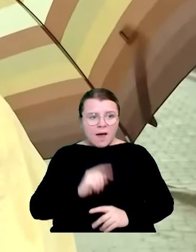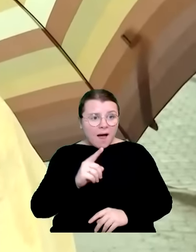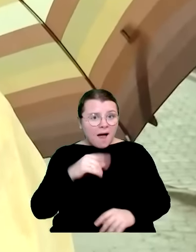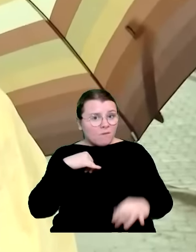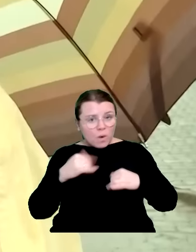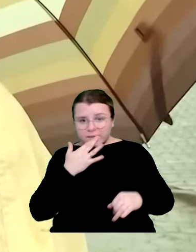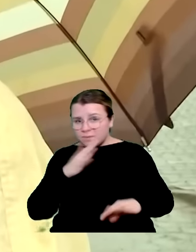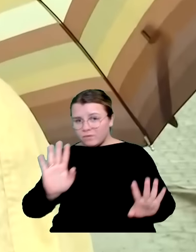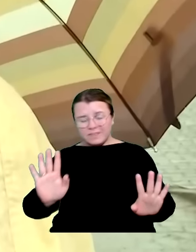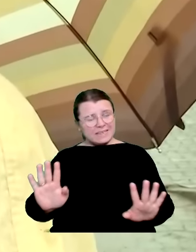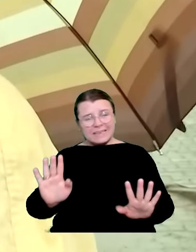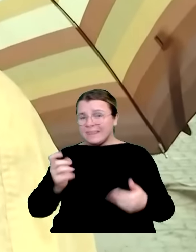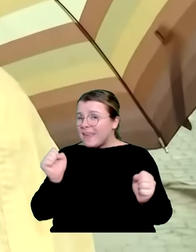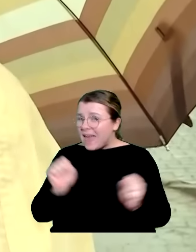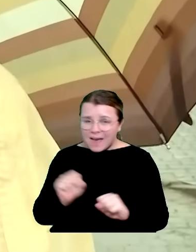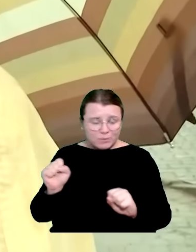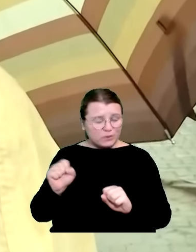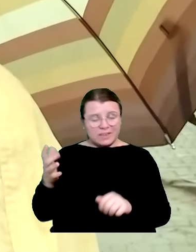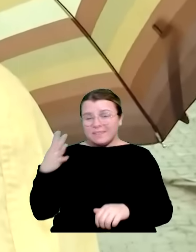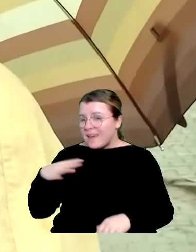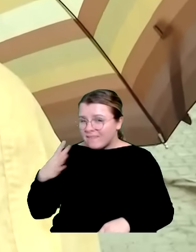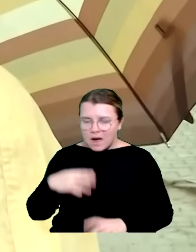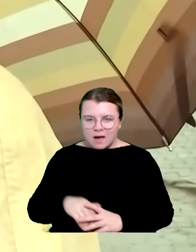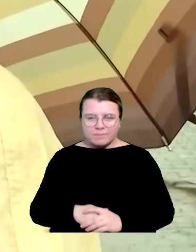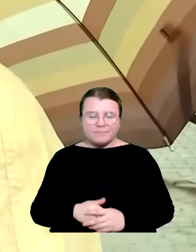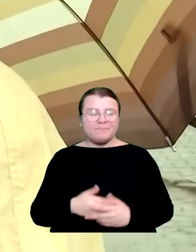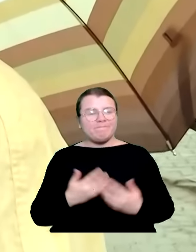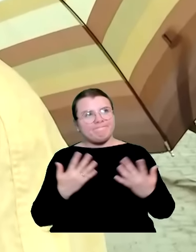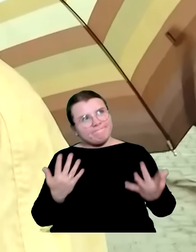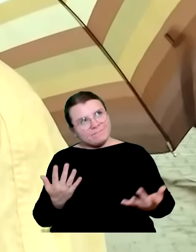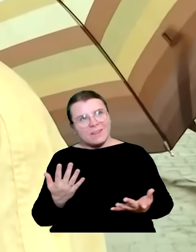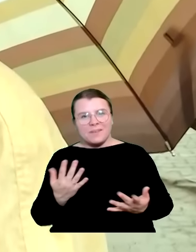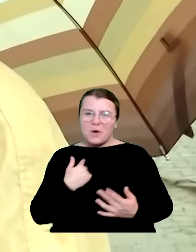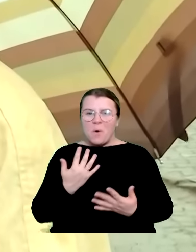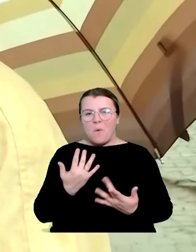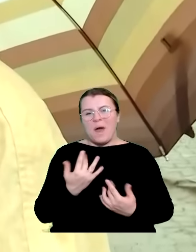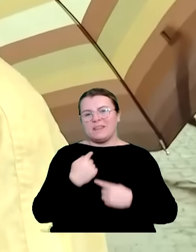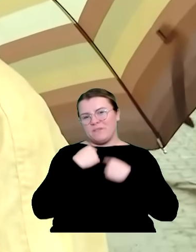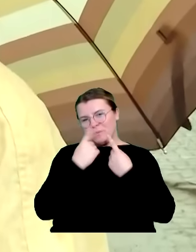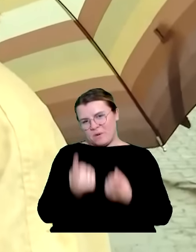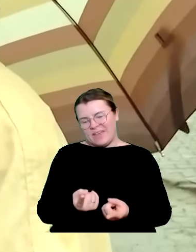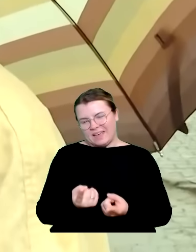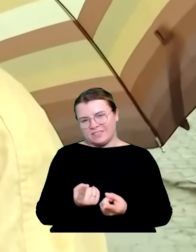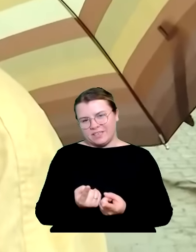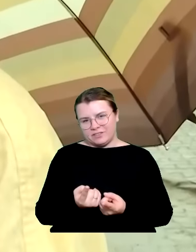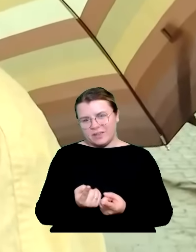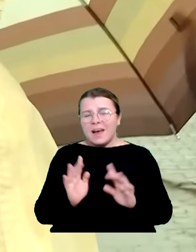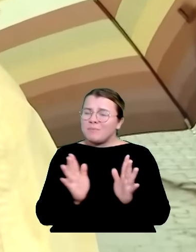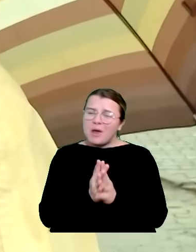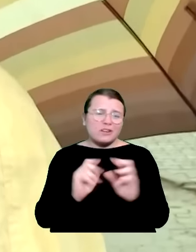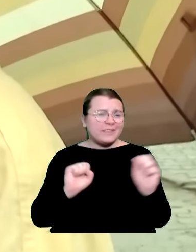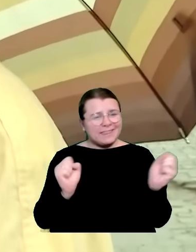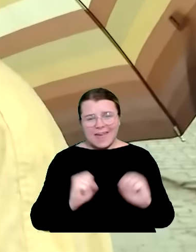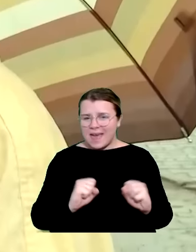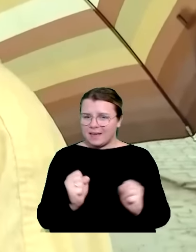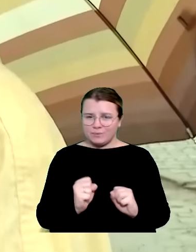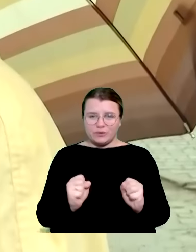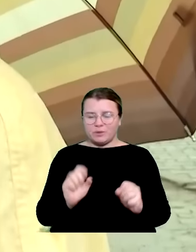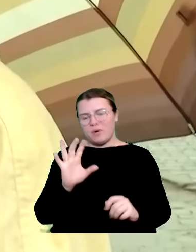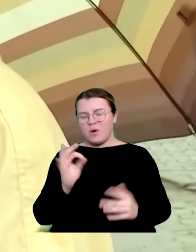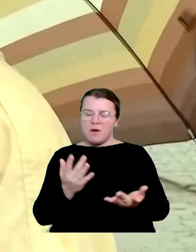No, to, wie pan co, no najłatwiej jest tak po prostu powiedzieć, że nie ma się czego bać, no bo co